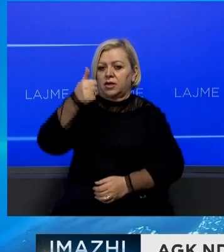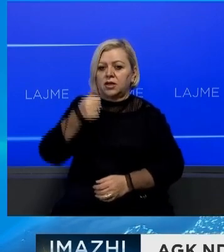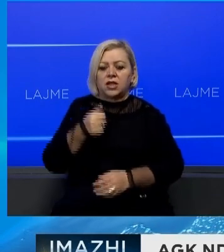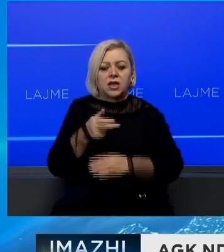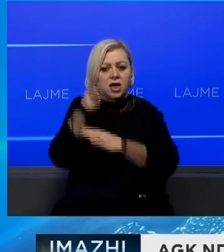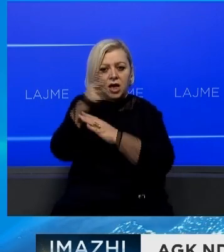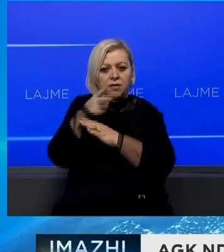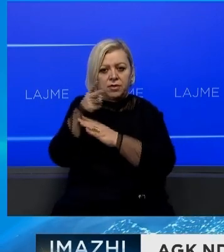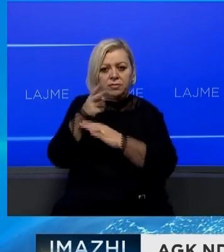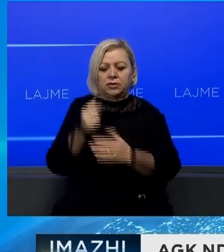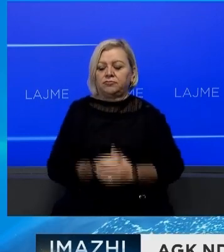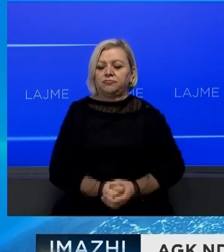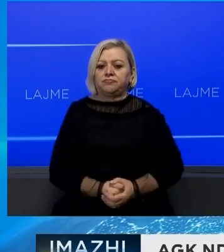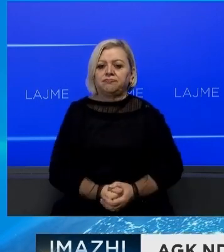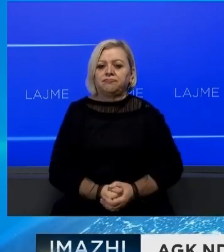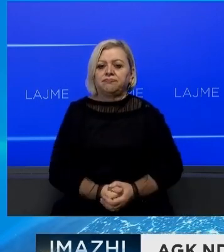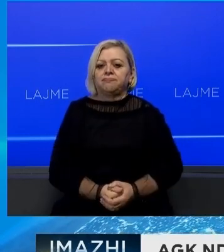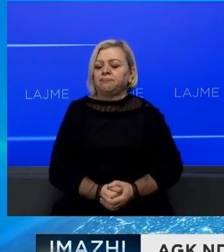kameramani.